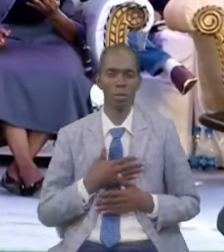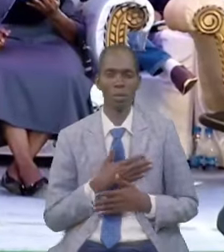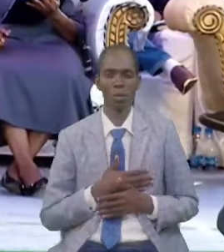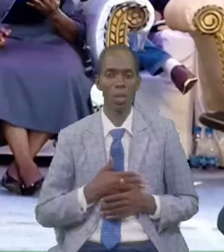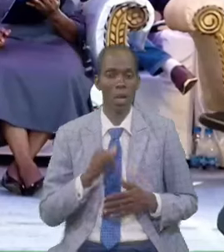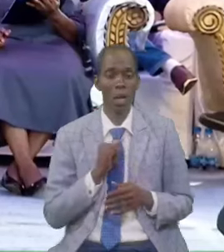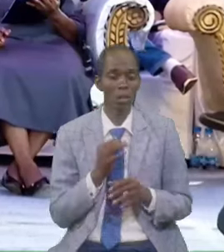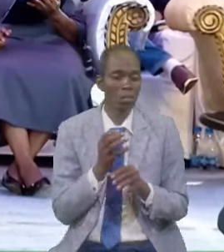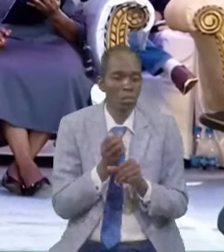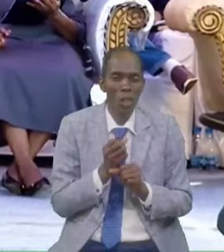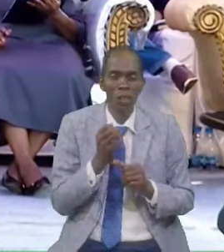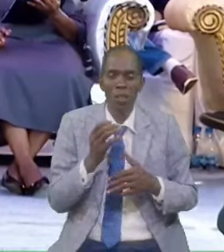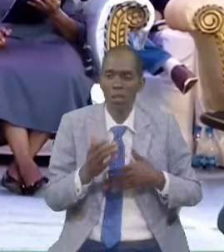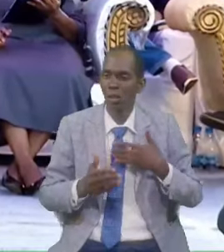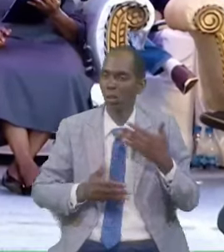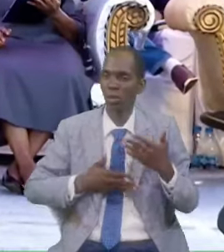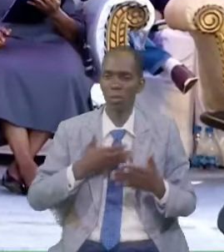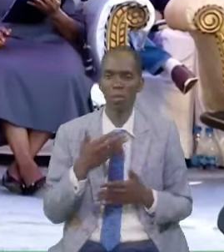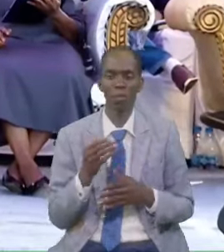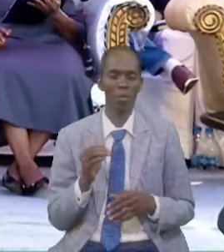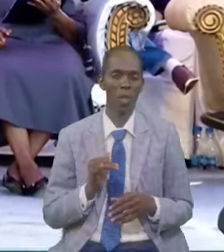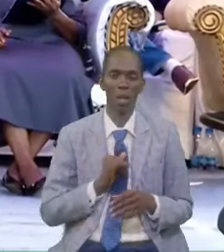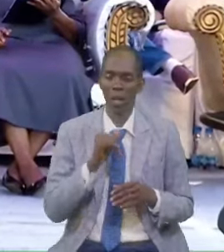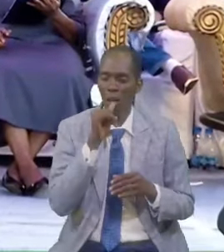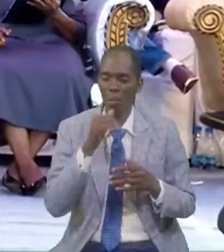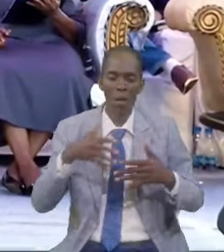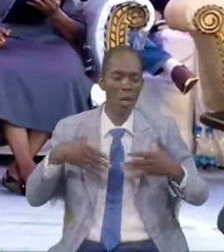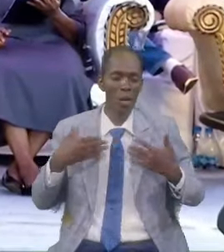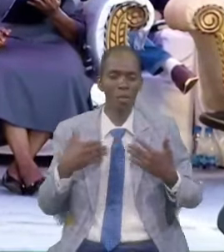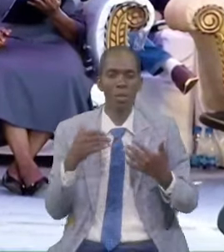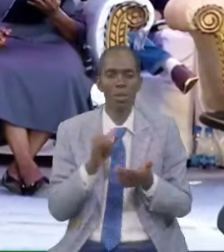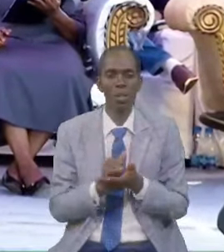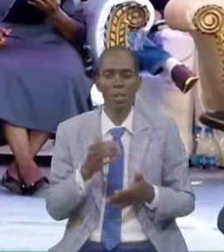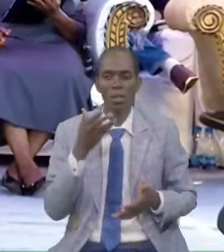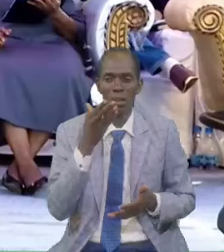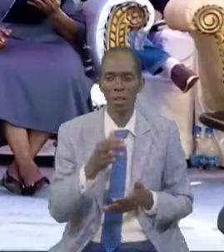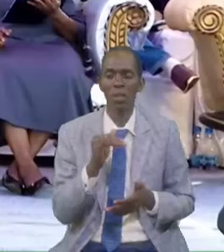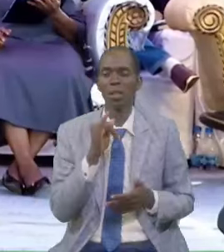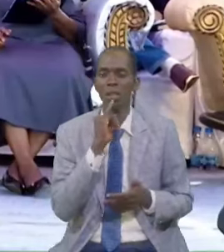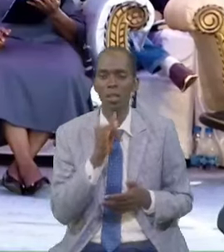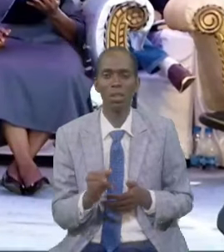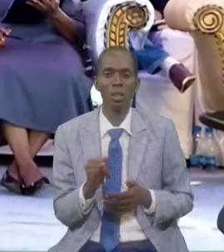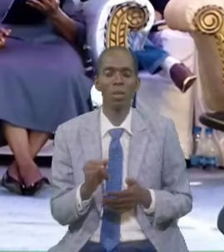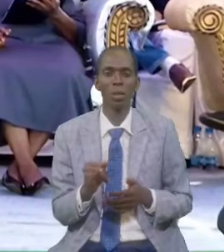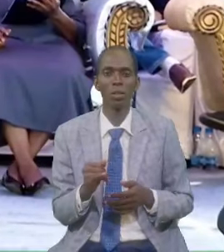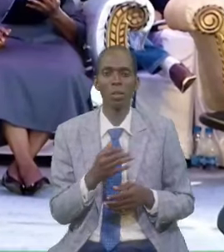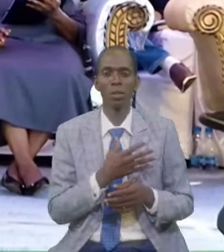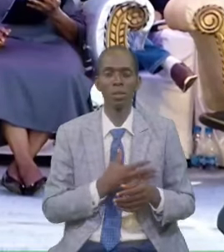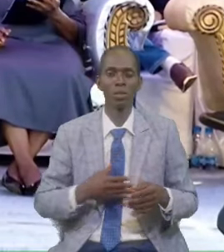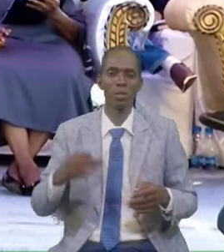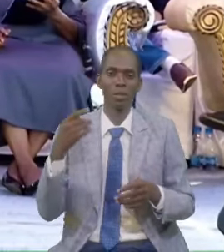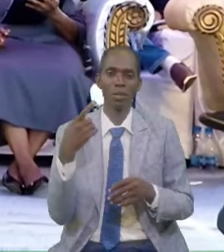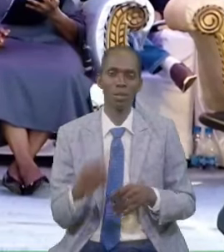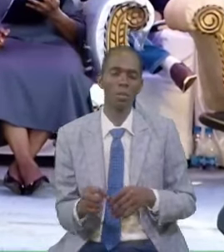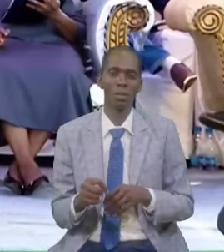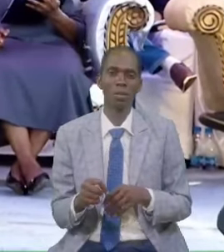దాన్ని సంతోషంగా తీసుకుంటున్నాను, ఆ విధంగా ఉత్సాహంగా ఉంటున్నాను. ముళ్ళుంది. బికాజ్ ఐ యామ్ సంబడి ఎ హీరో.